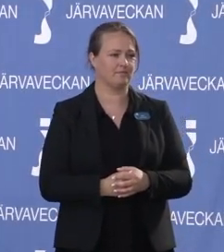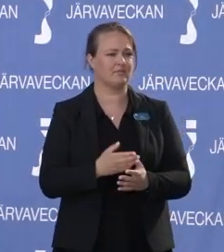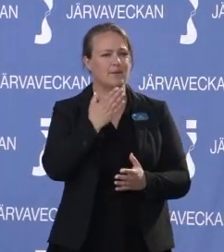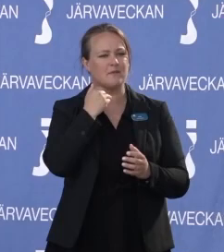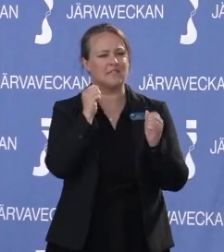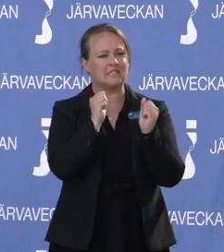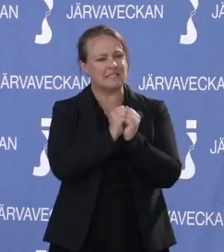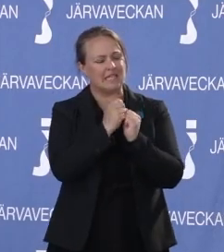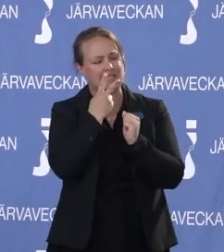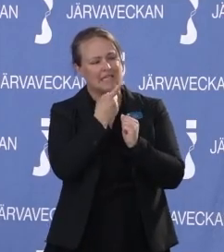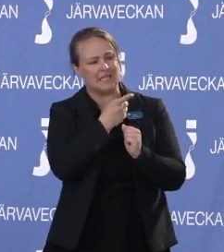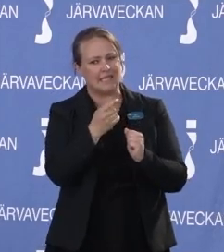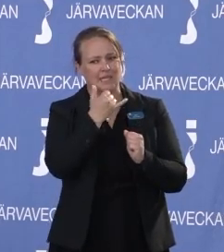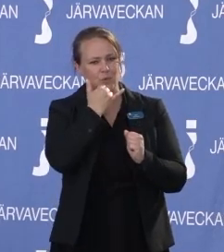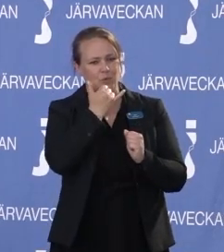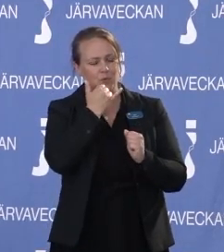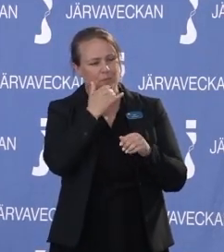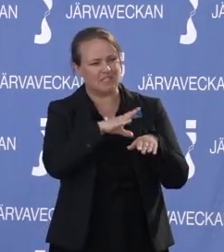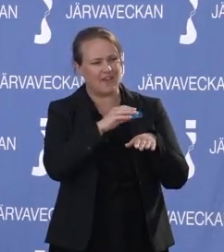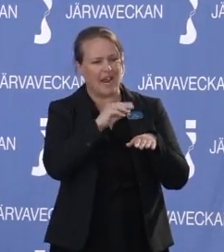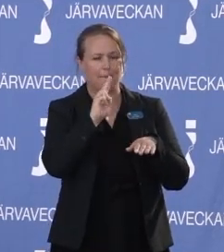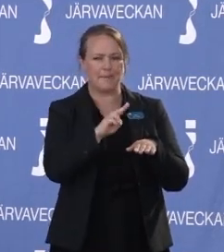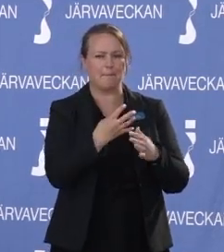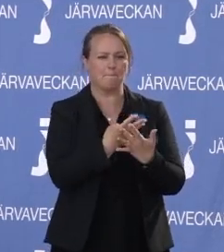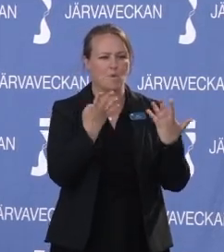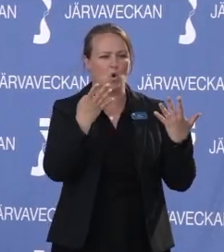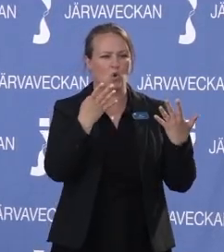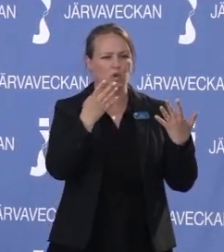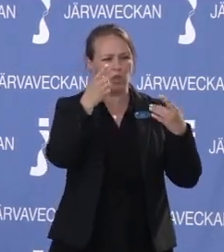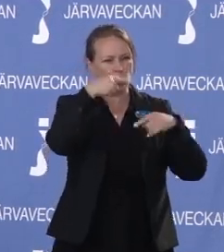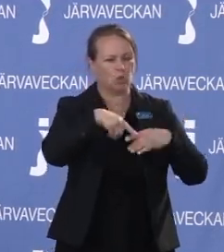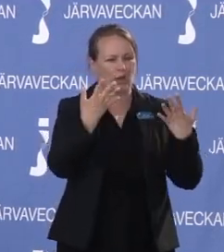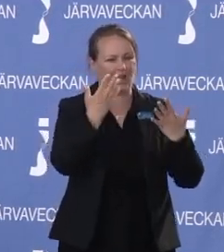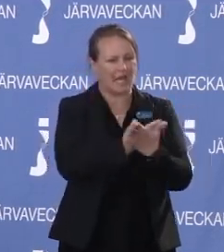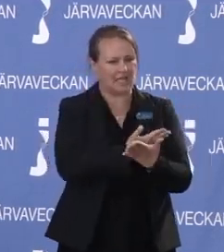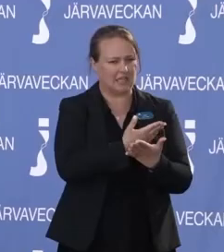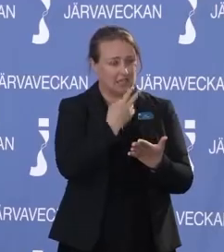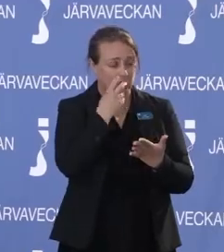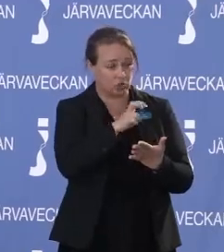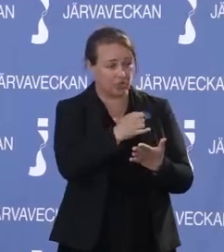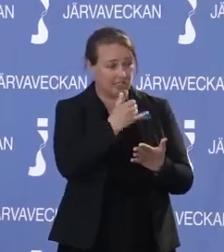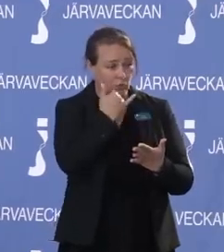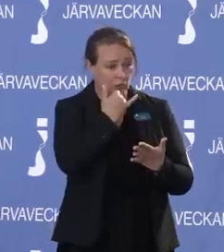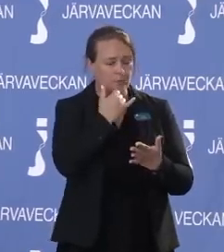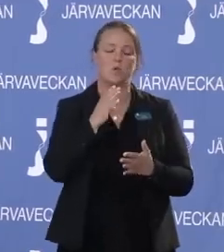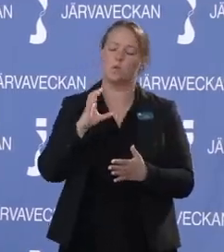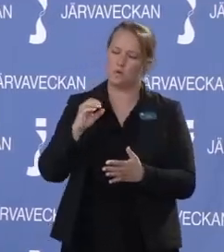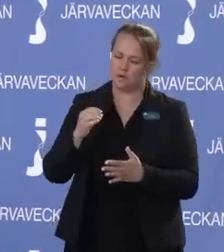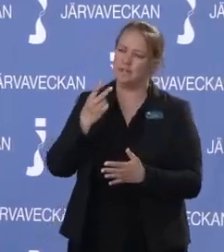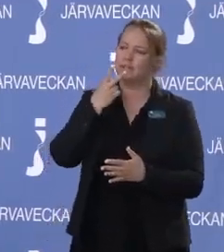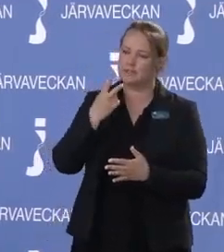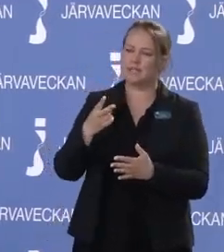på vilket sätt märker ni på YouTube att Sverige är ett väldigt mångkulturellt land idag? Men vi märker det just tack vare alla de